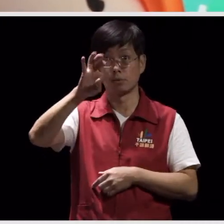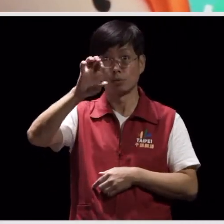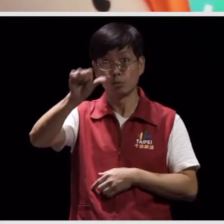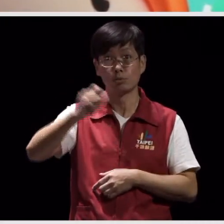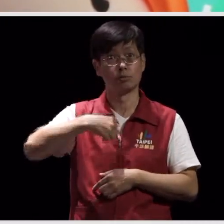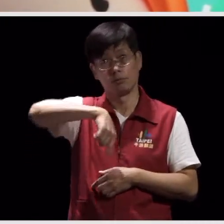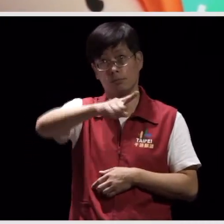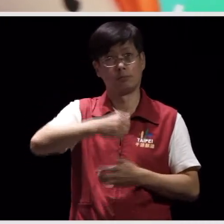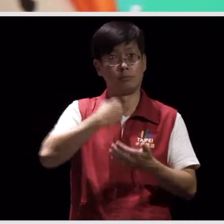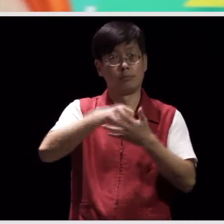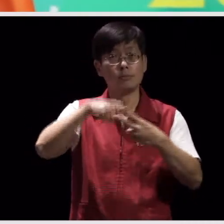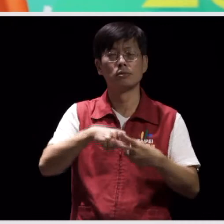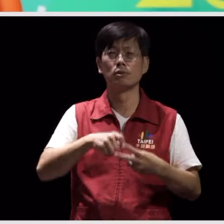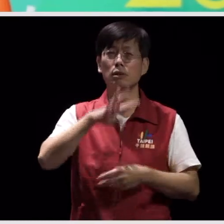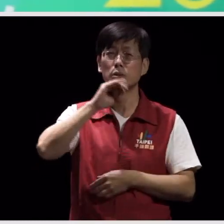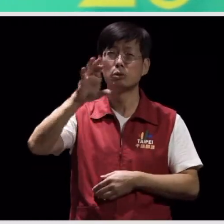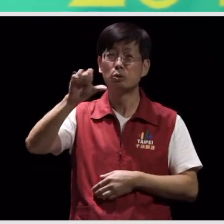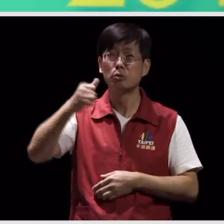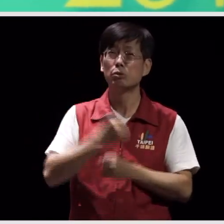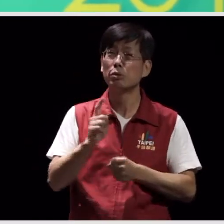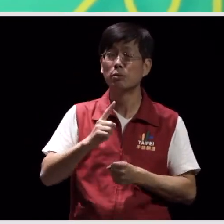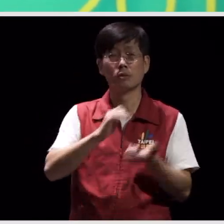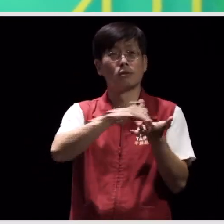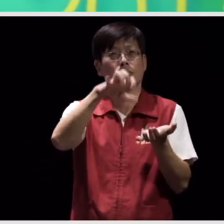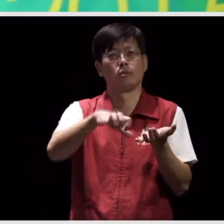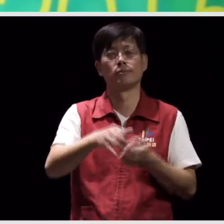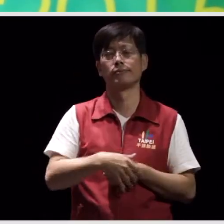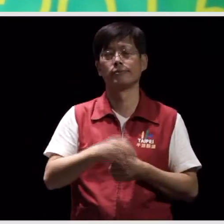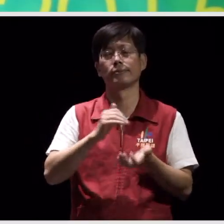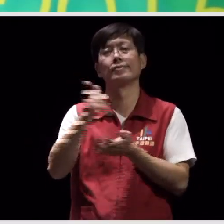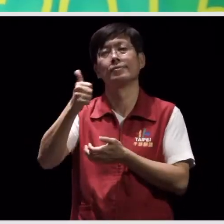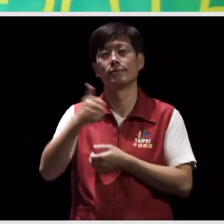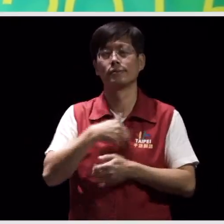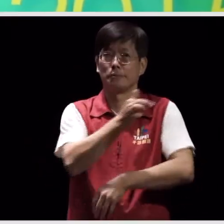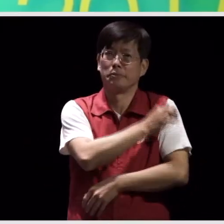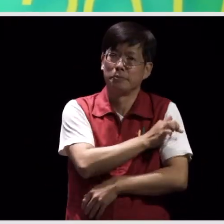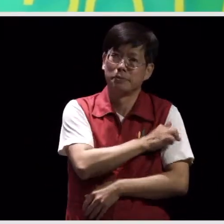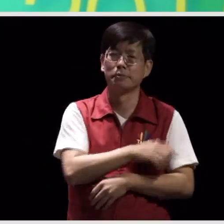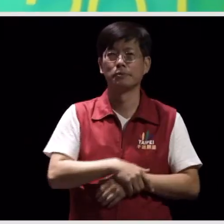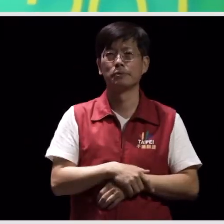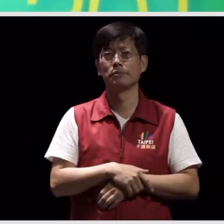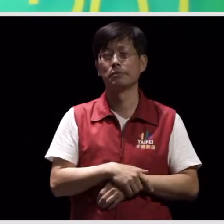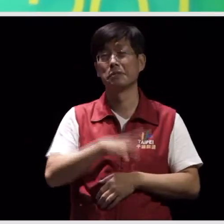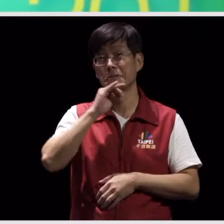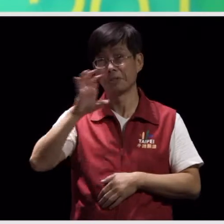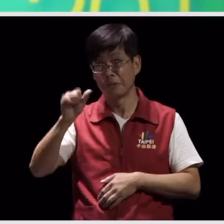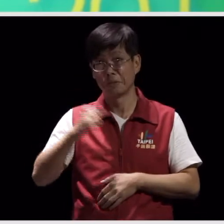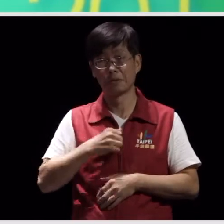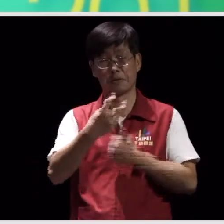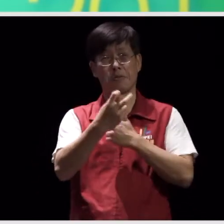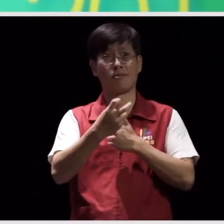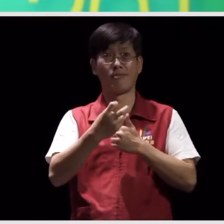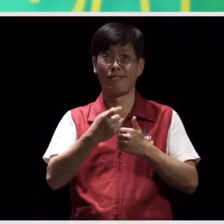知道，95岁的人能干嘛？你知道，他去医院就被那些你知道医生护士就冷眼，讲说啊，95岁，不要我照顾你就好了，